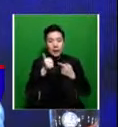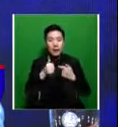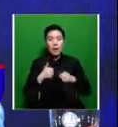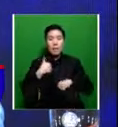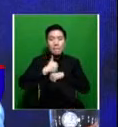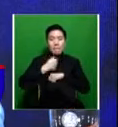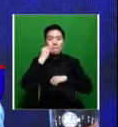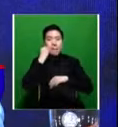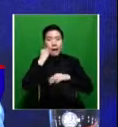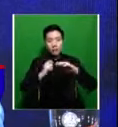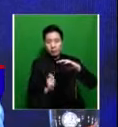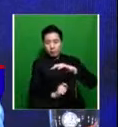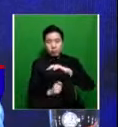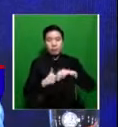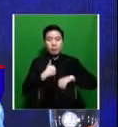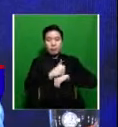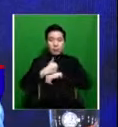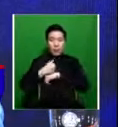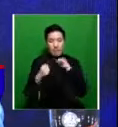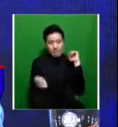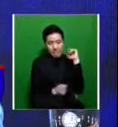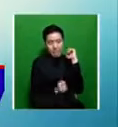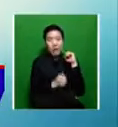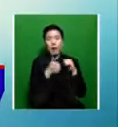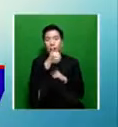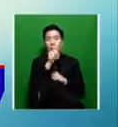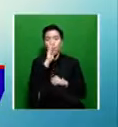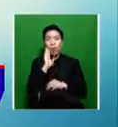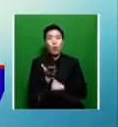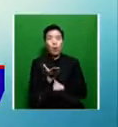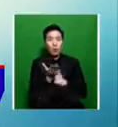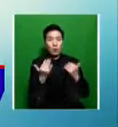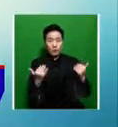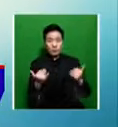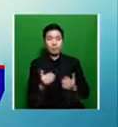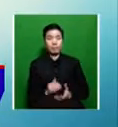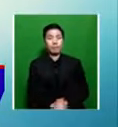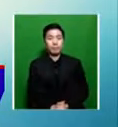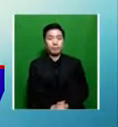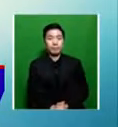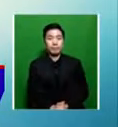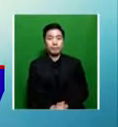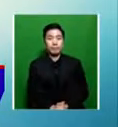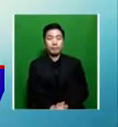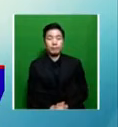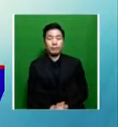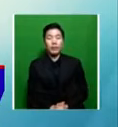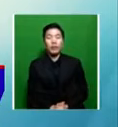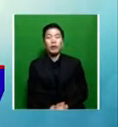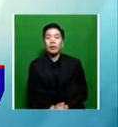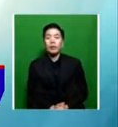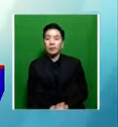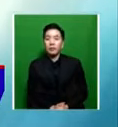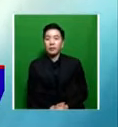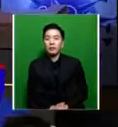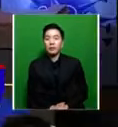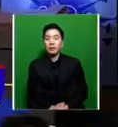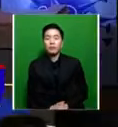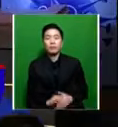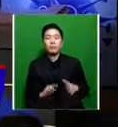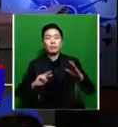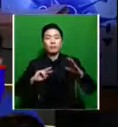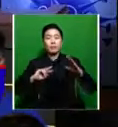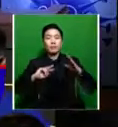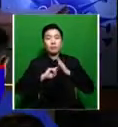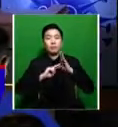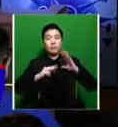งผู้ใหญ่บ้านยังได้เลยถ้ามีการร้องขอขึ้นมานะครับ ก็หมายความว่าตามพระราชบัญ